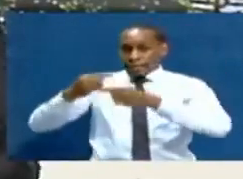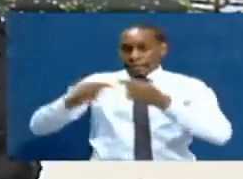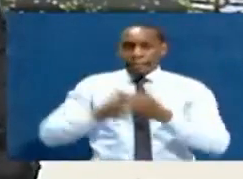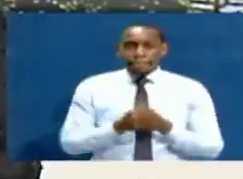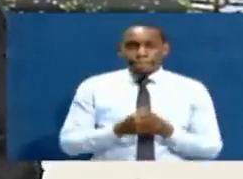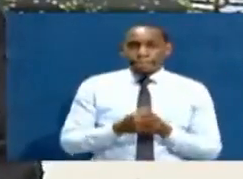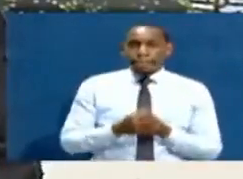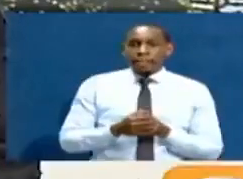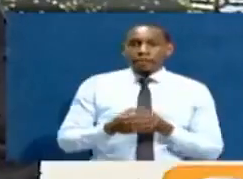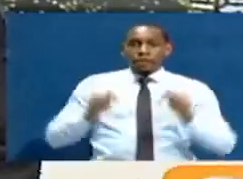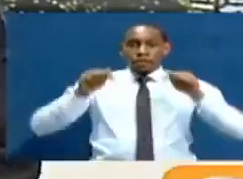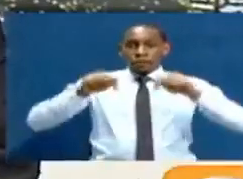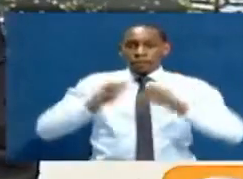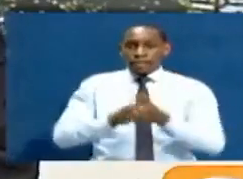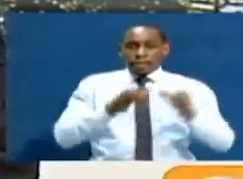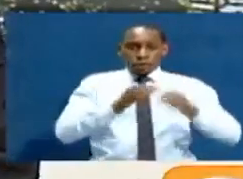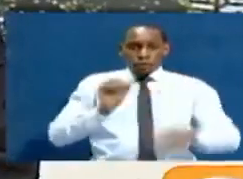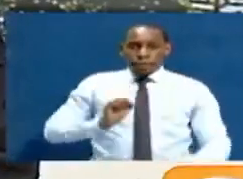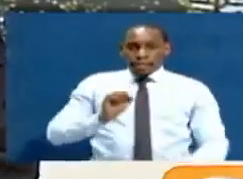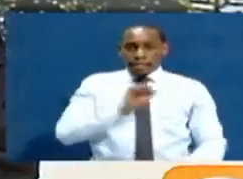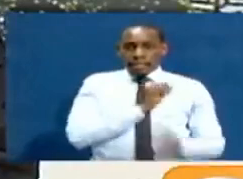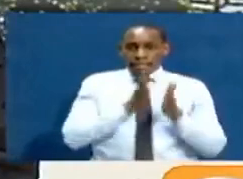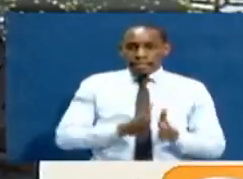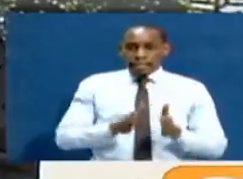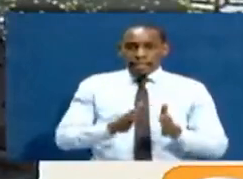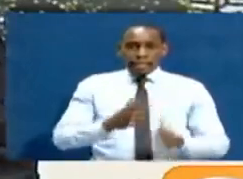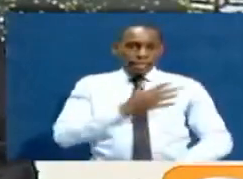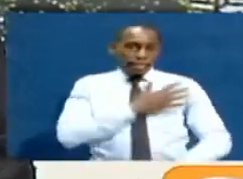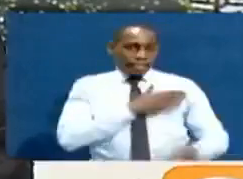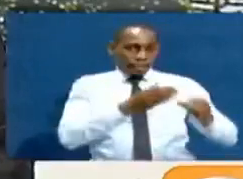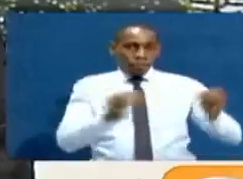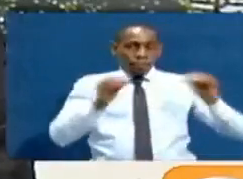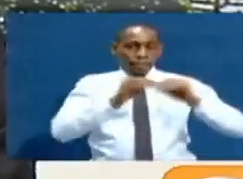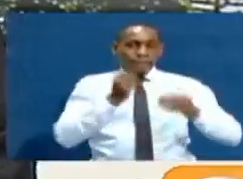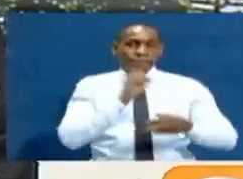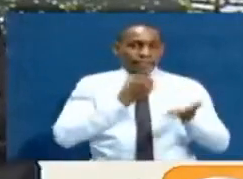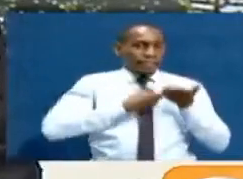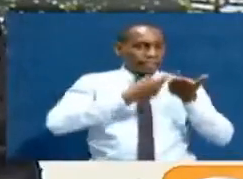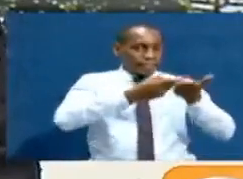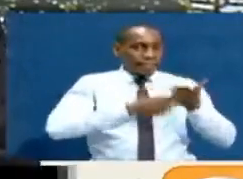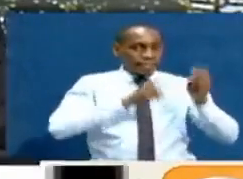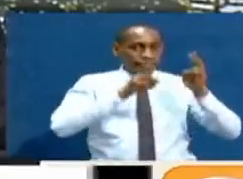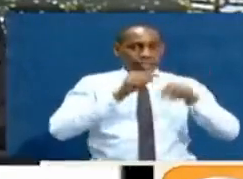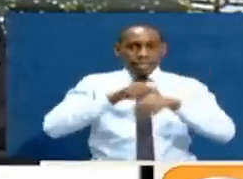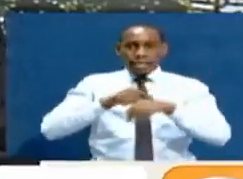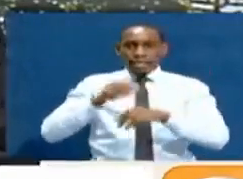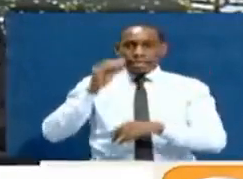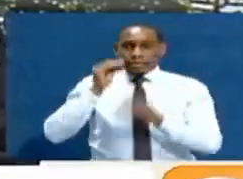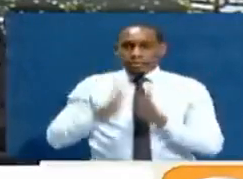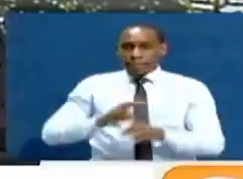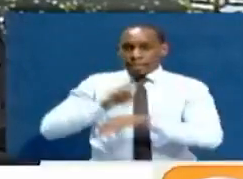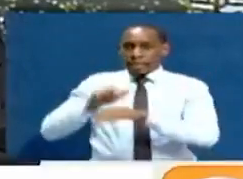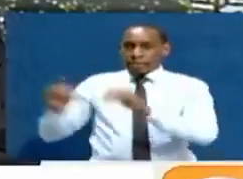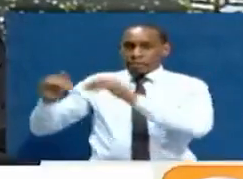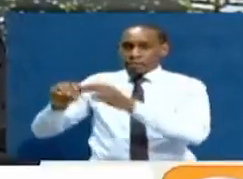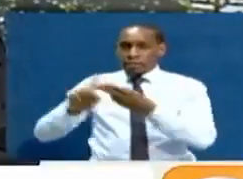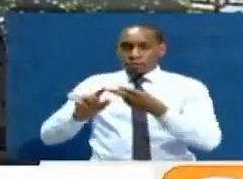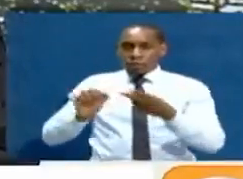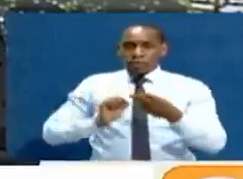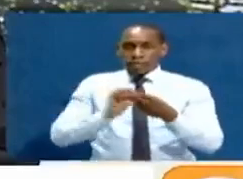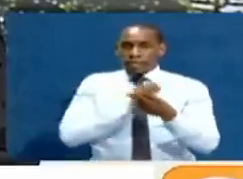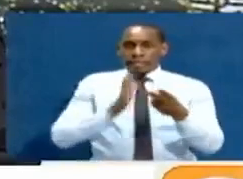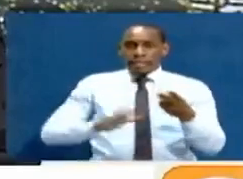kuchacha. Hii leo kundi la maseneta wa muungano wa NASA wakikutana kujadili swala hili baada ya spika wa bunge la kitaifa na mwenzake wa